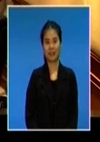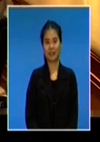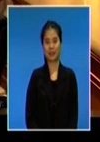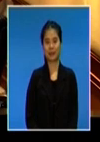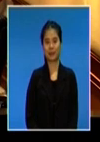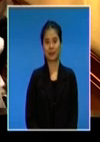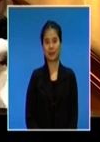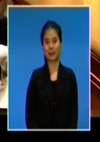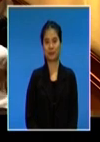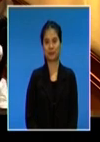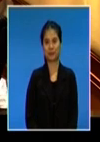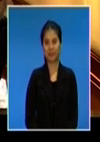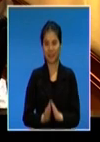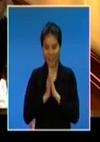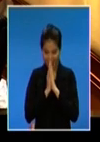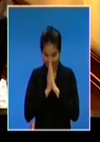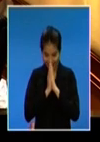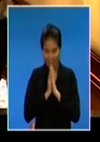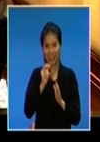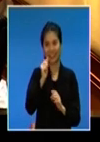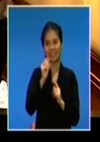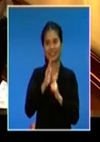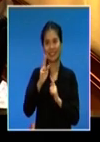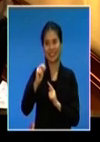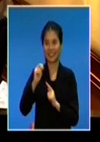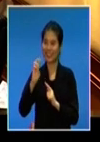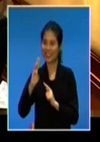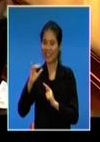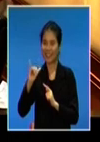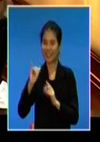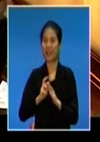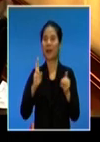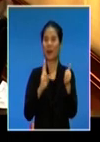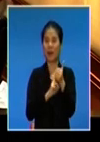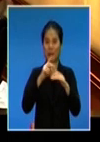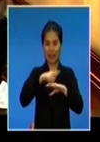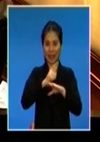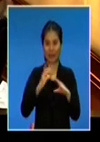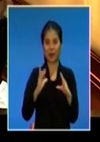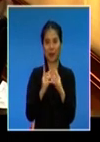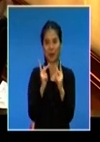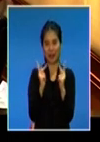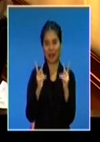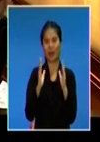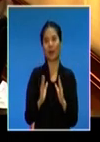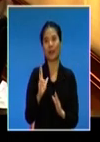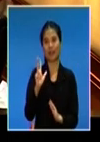พลตำรวจโทอำนวยนิมโนรองประธานกรรมาธิการคนที่3